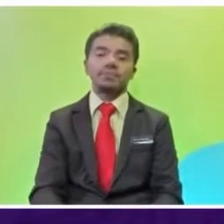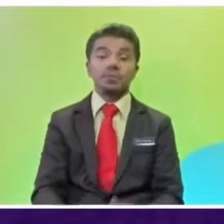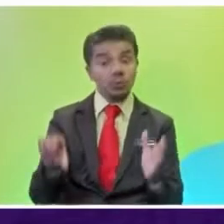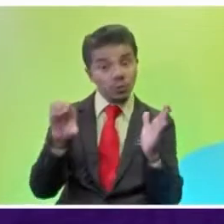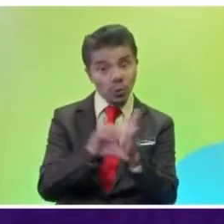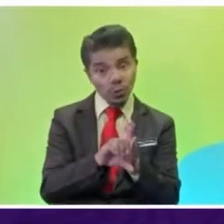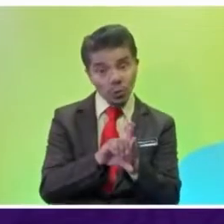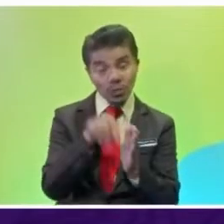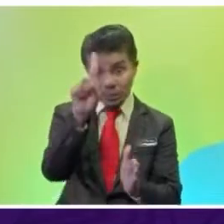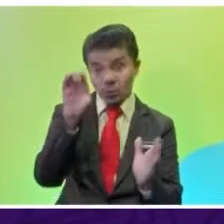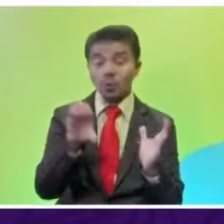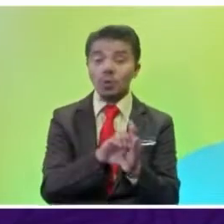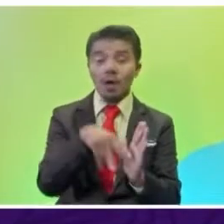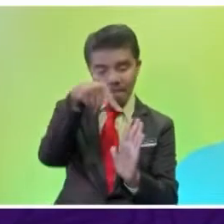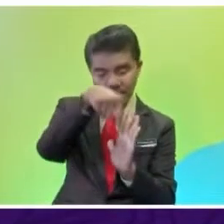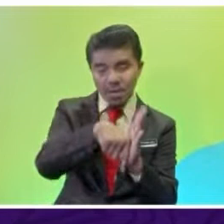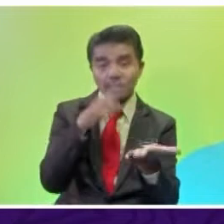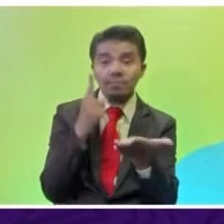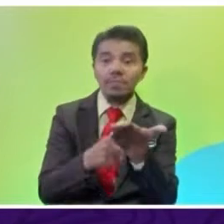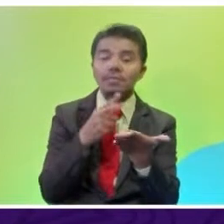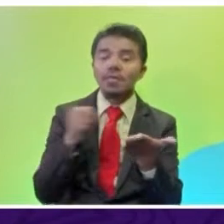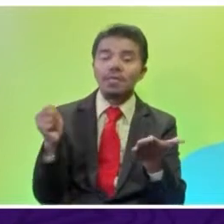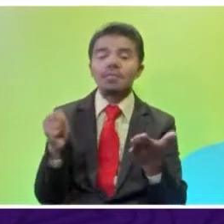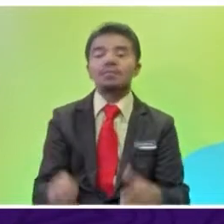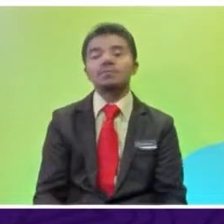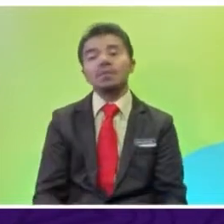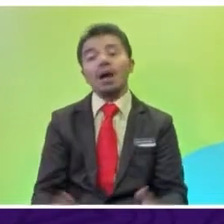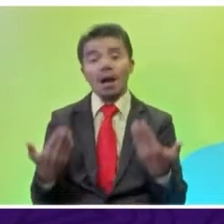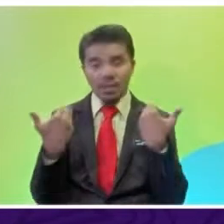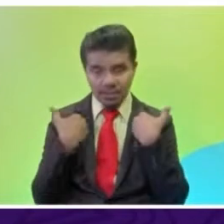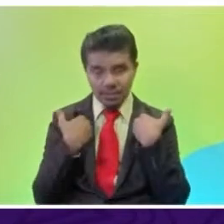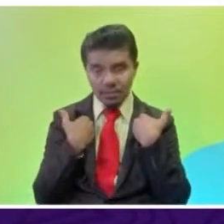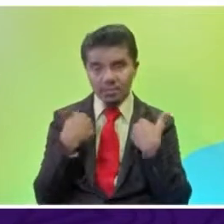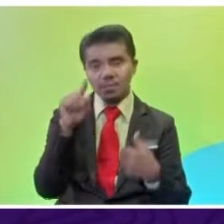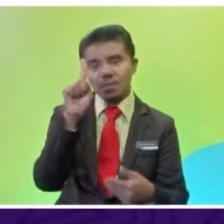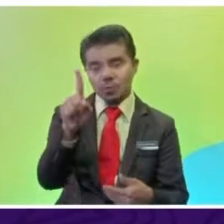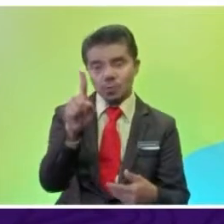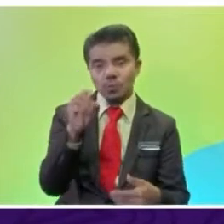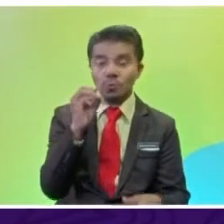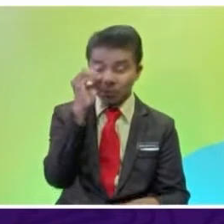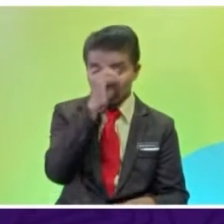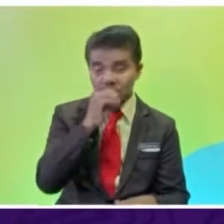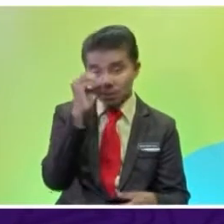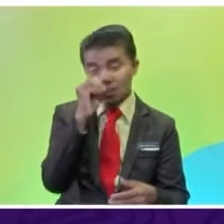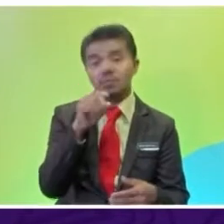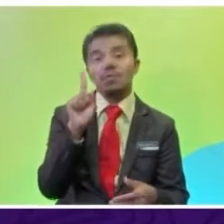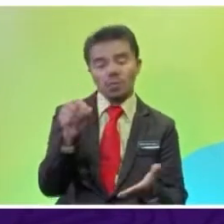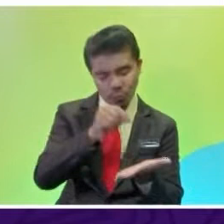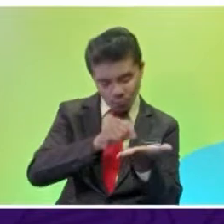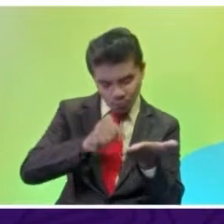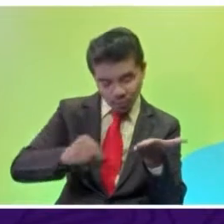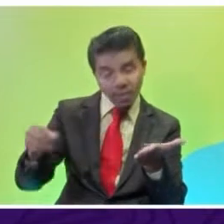pembicara dalam kumpulan ini melibatkan adanya lisan melibatnya ada 20 Mega menulis dan guru membawa